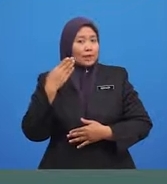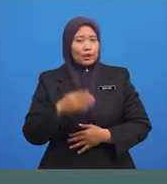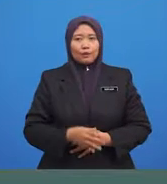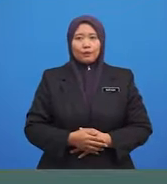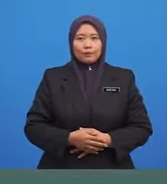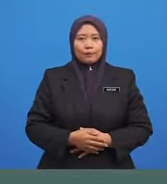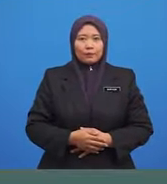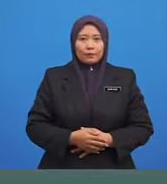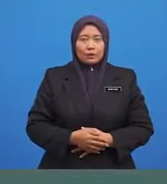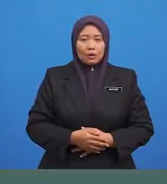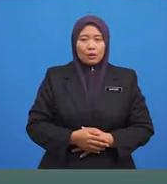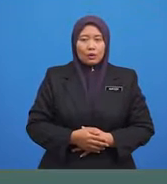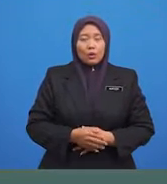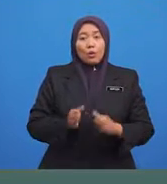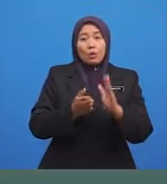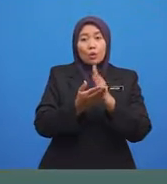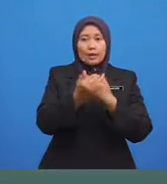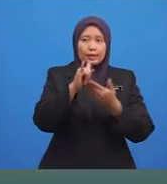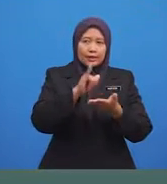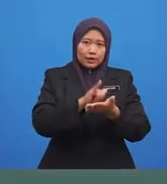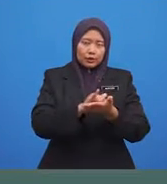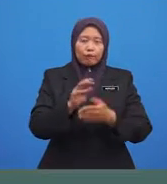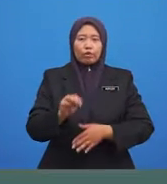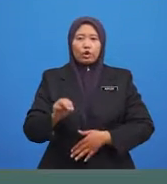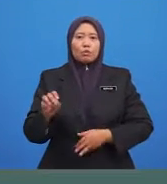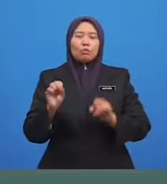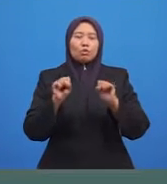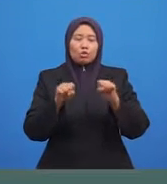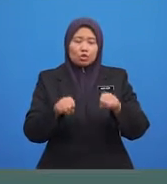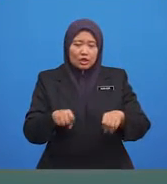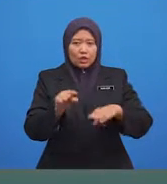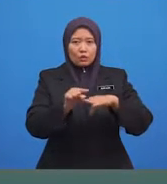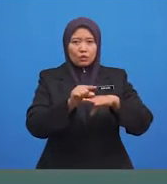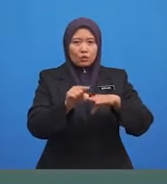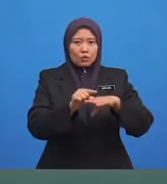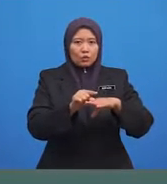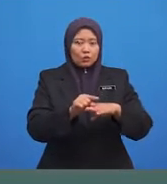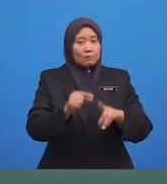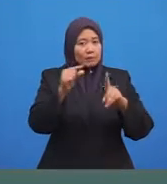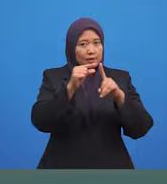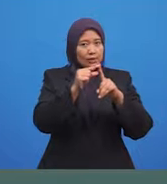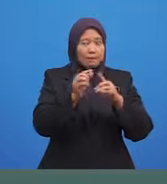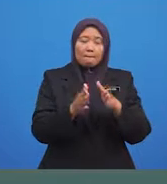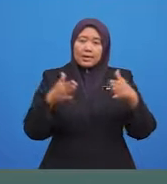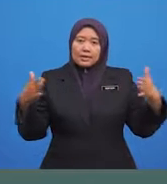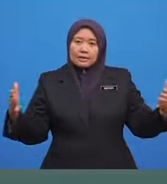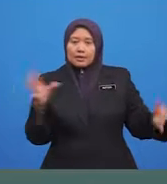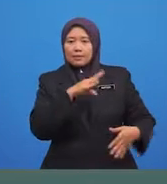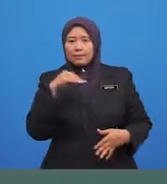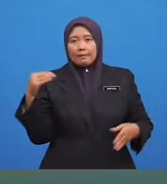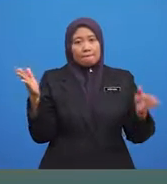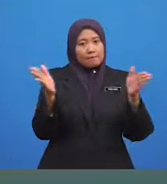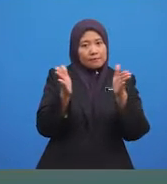paparan sebentar tadi, murid-murid boleh menggunakan istilah panjang, pendek untuk